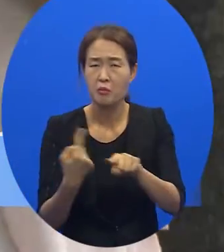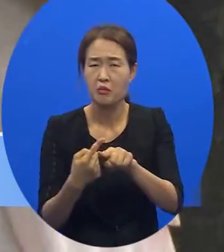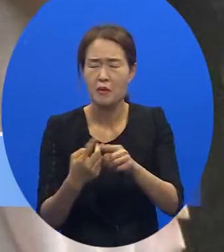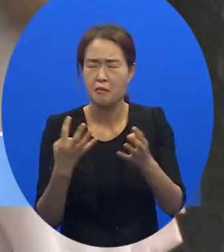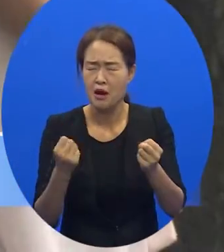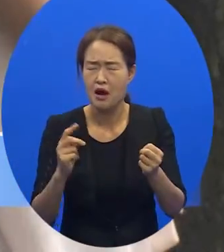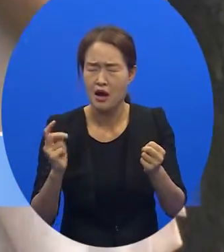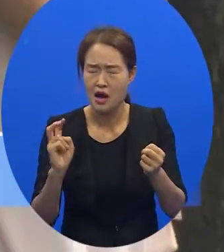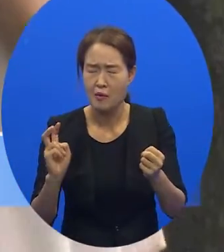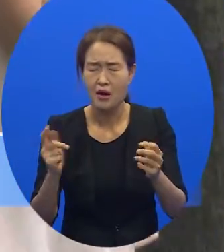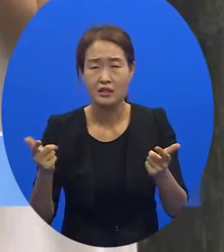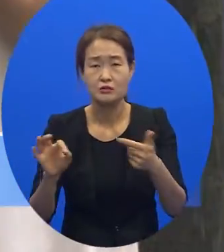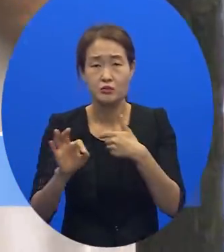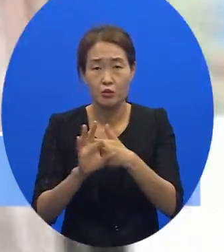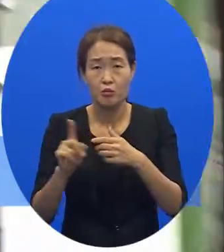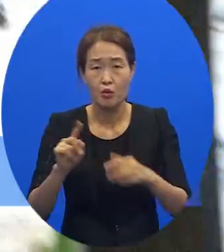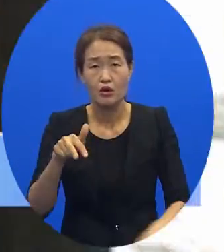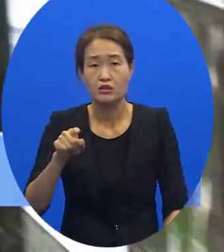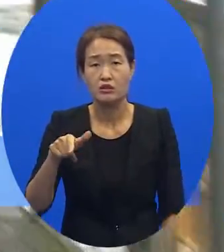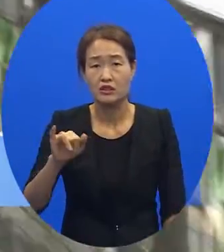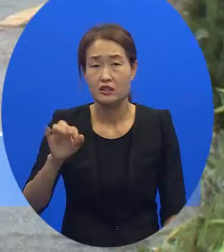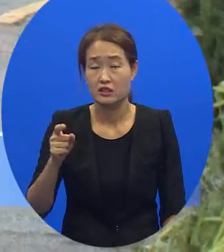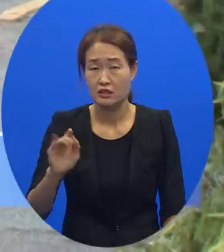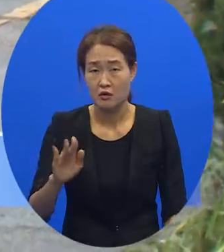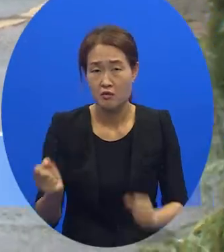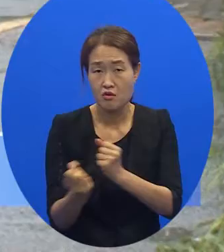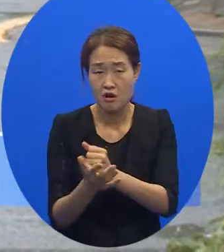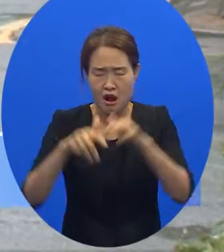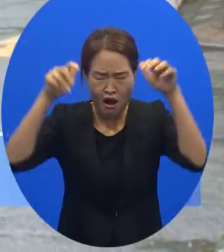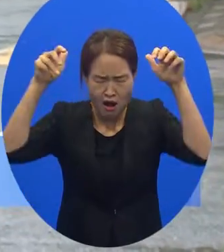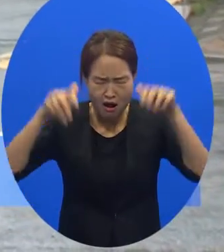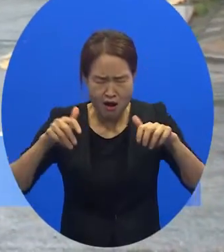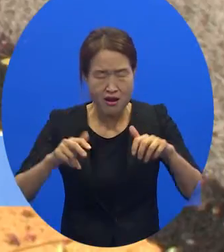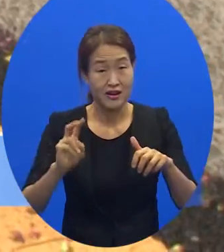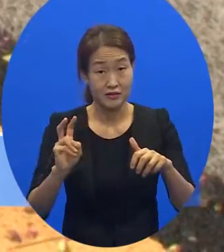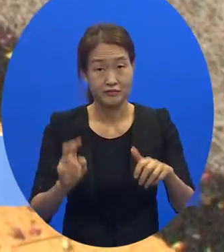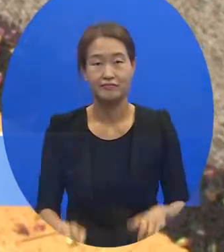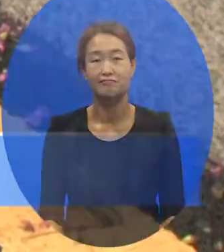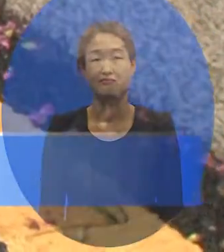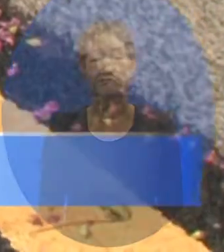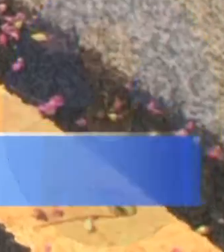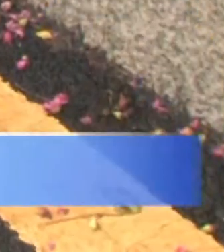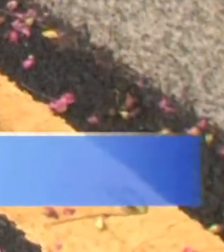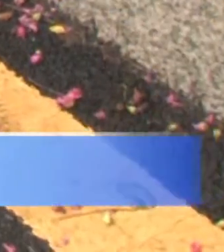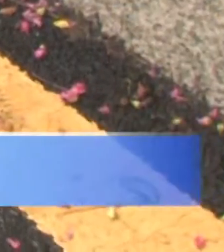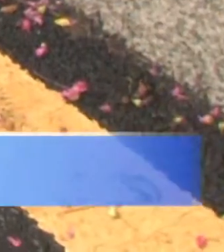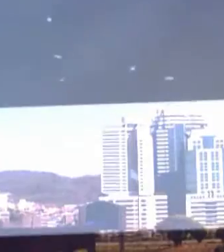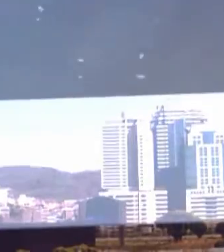많겠고 대기 불안정과 저기압의 영향으로 많은 비가 내릴 때가